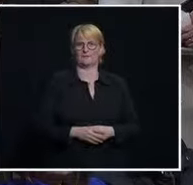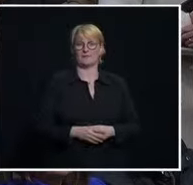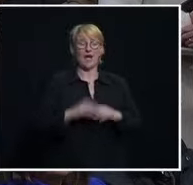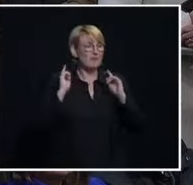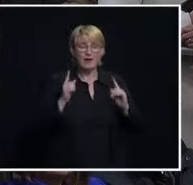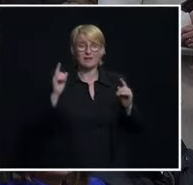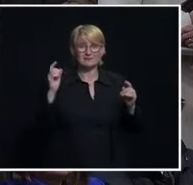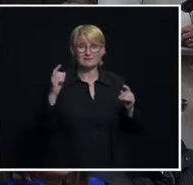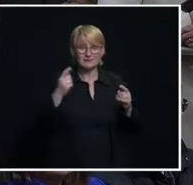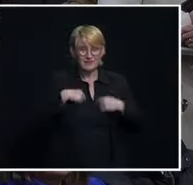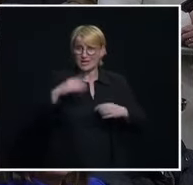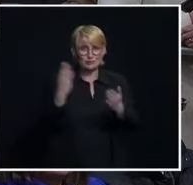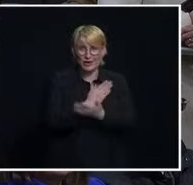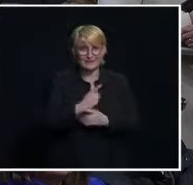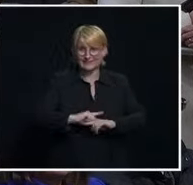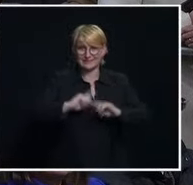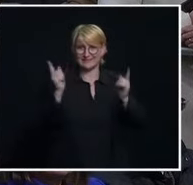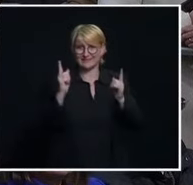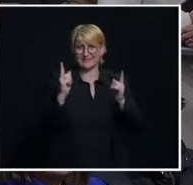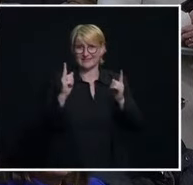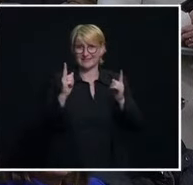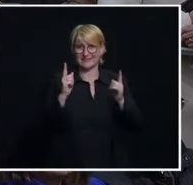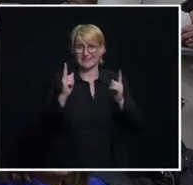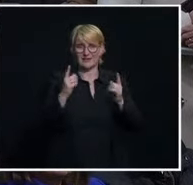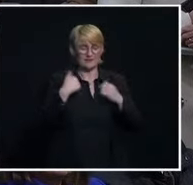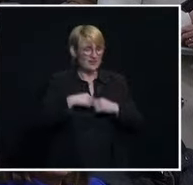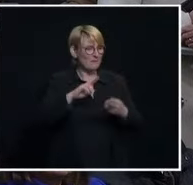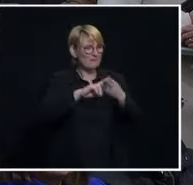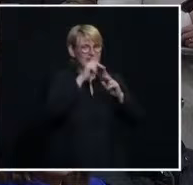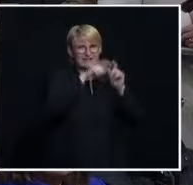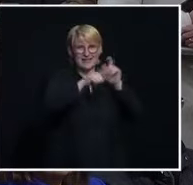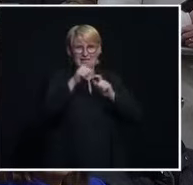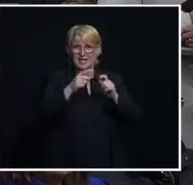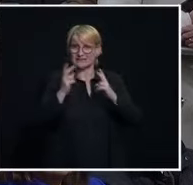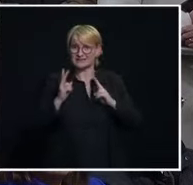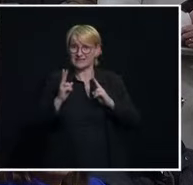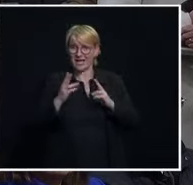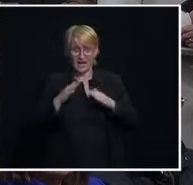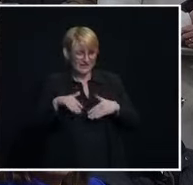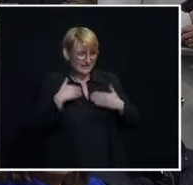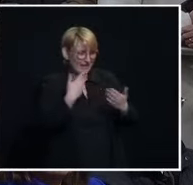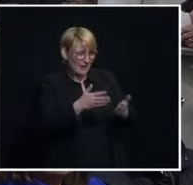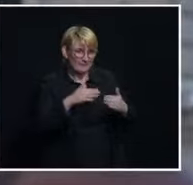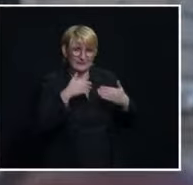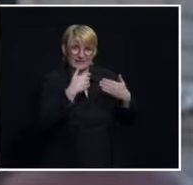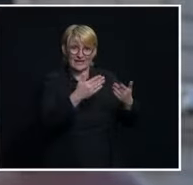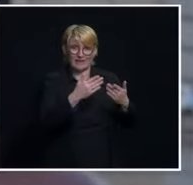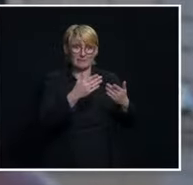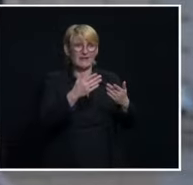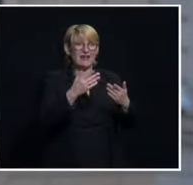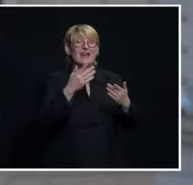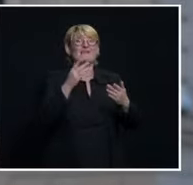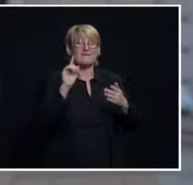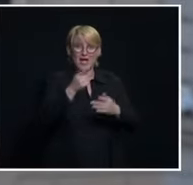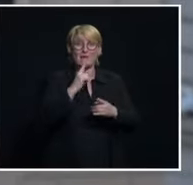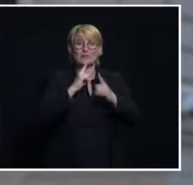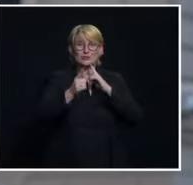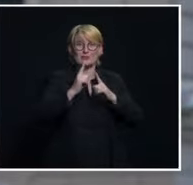es geht nicht nach uns. Wie viel Sicherheit wir unseren Mitgliedern bieten müssen, bestimmen leider